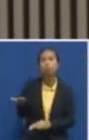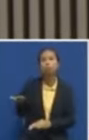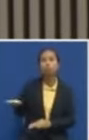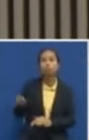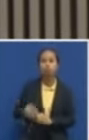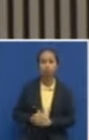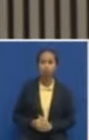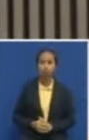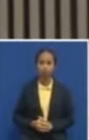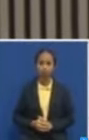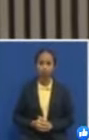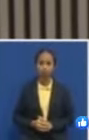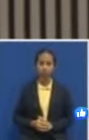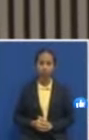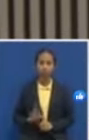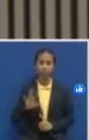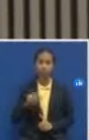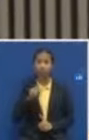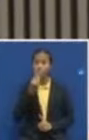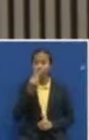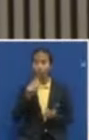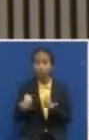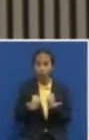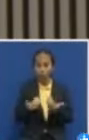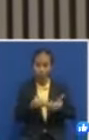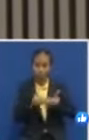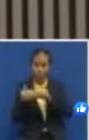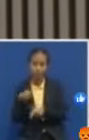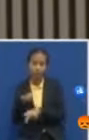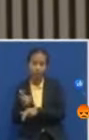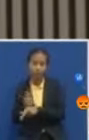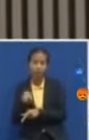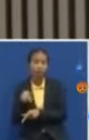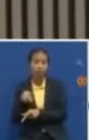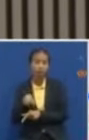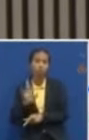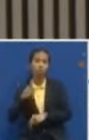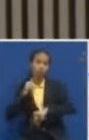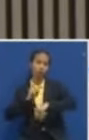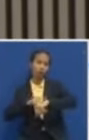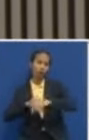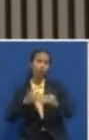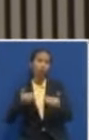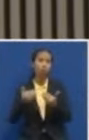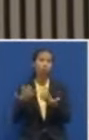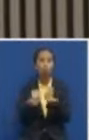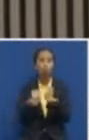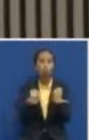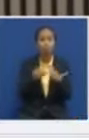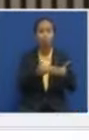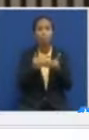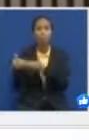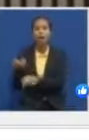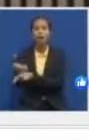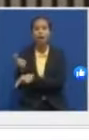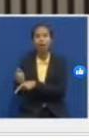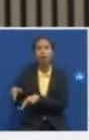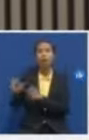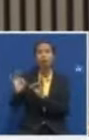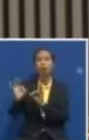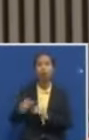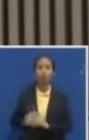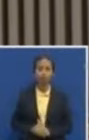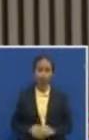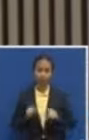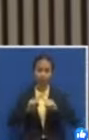าลูกๆมาเลี้ยงในสภาด้วยก็ดีใจเป็นคนที่ใช้เวลาให้เป็นประโยชน์นะครับแต่ว่าต้องเรียนว่